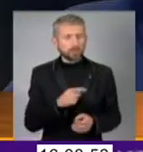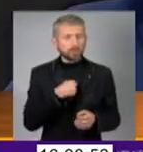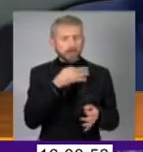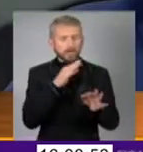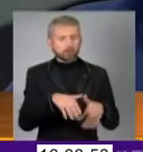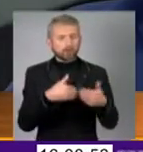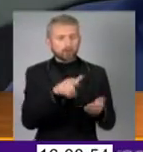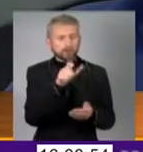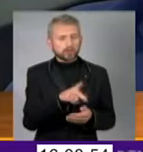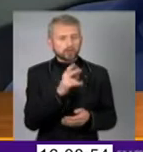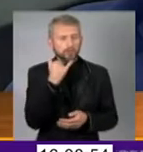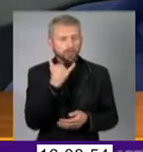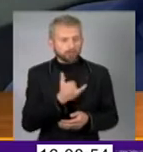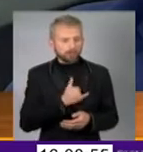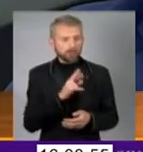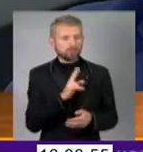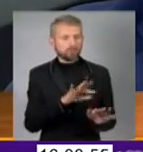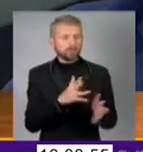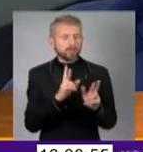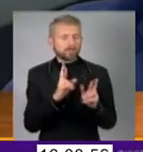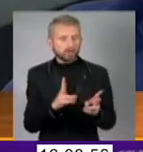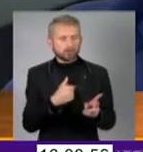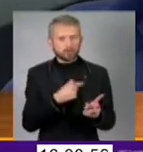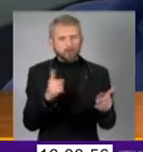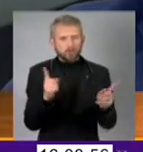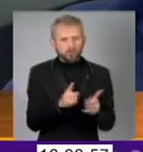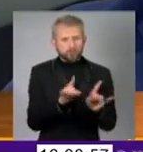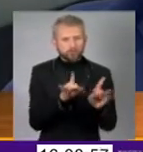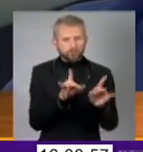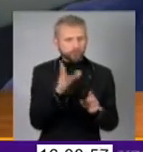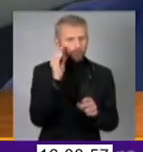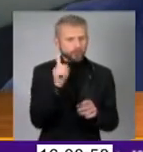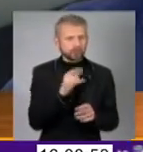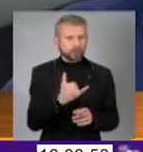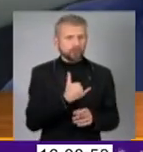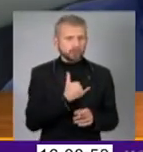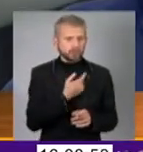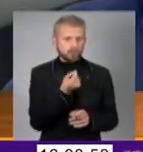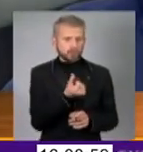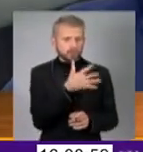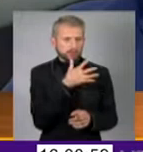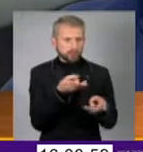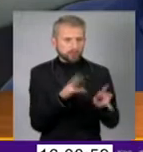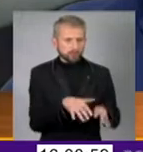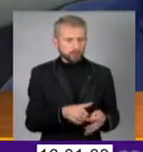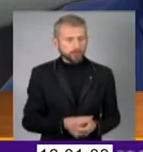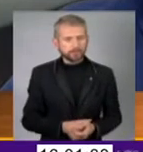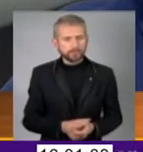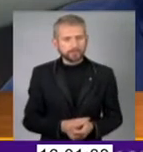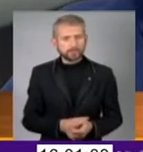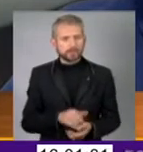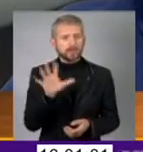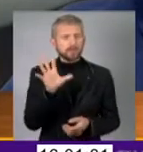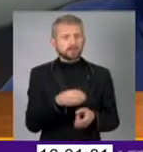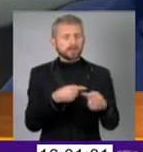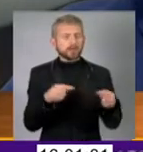рекомендував би людині, яка телефонувала, як це відбувається? Я просто в короткому режимі, виходячи з того, що в нас достатньо мало часу залишилося. Угу. Всі